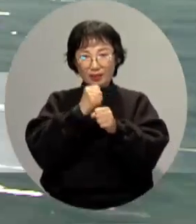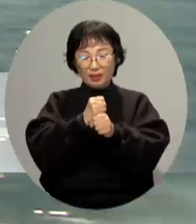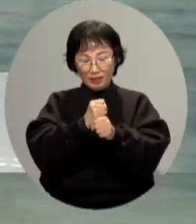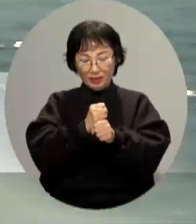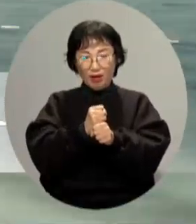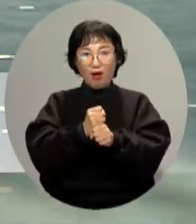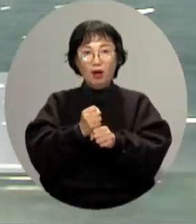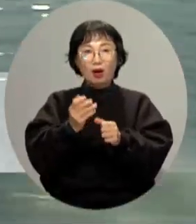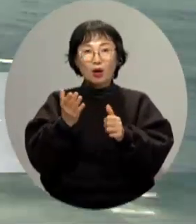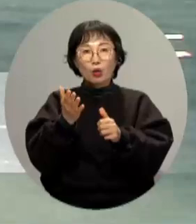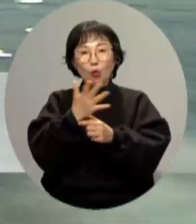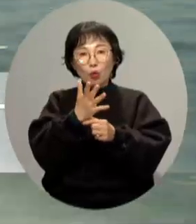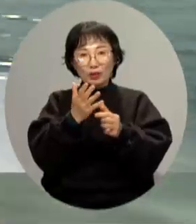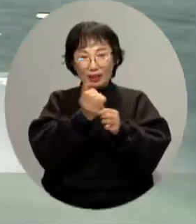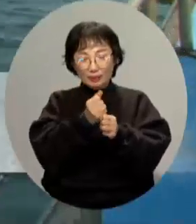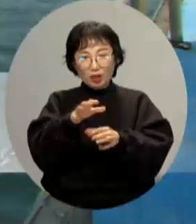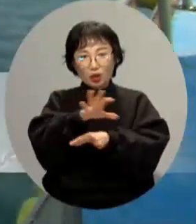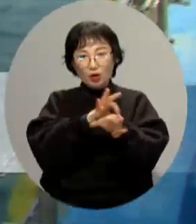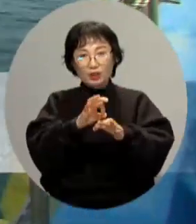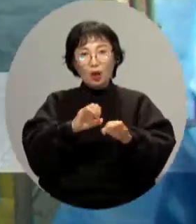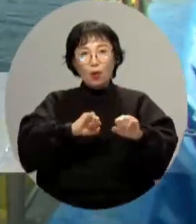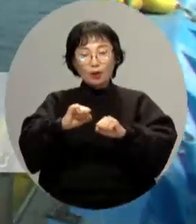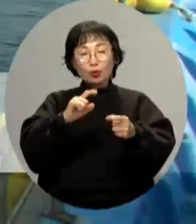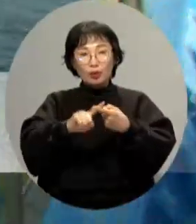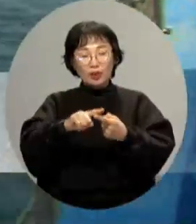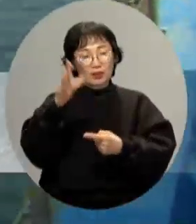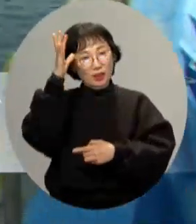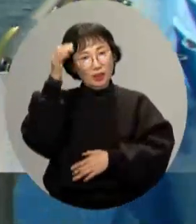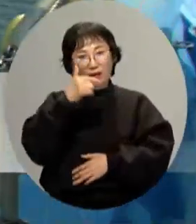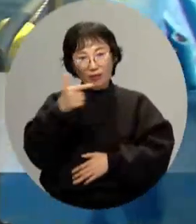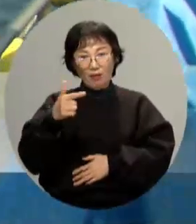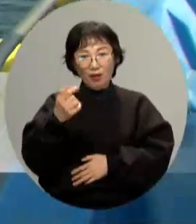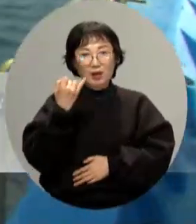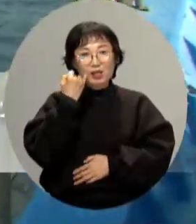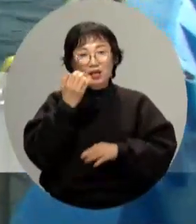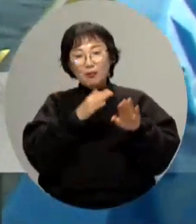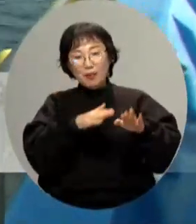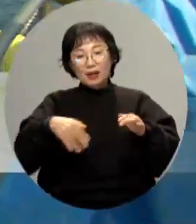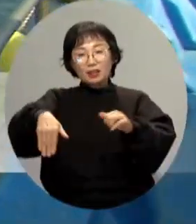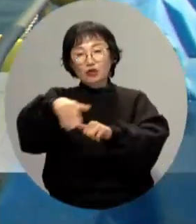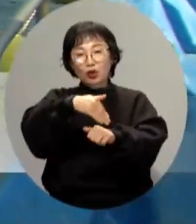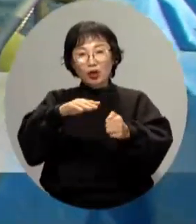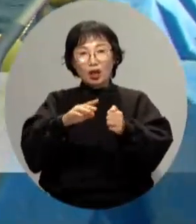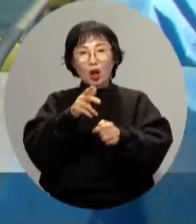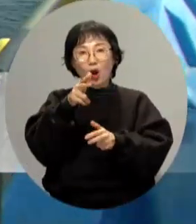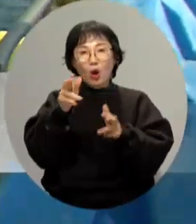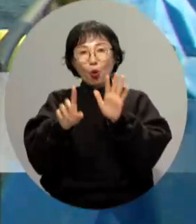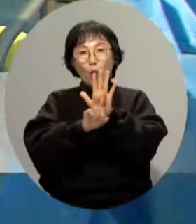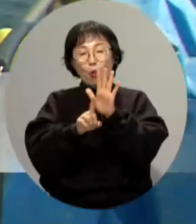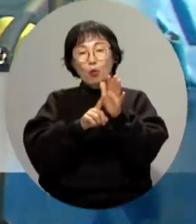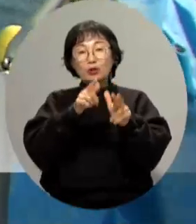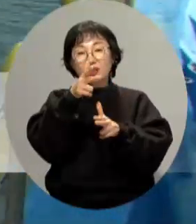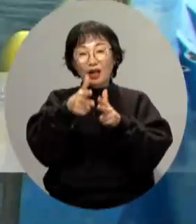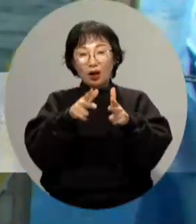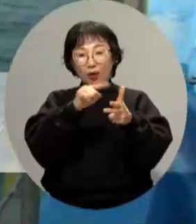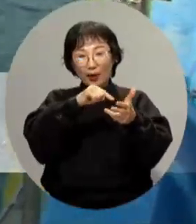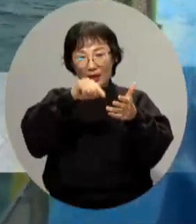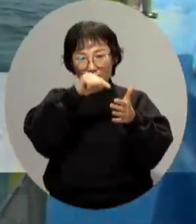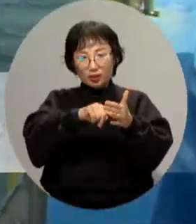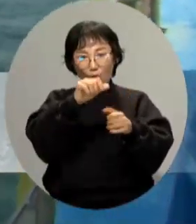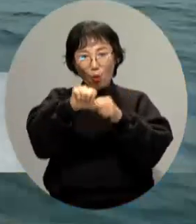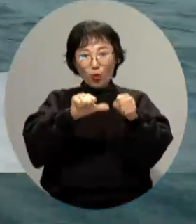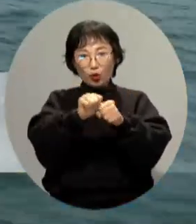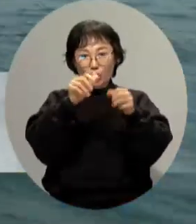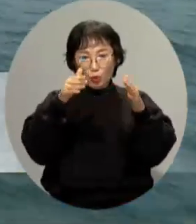경제 활동 증대가 기대됩니다 군산시에 따르면 해양수산부의 공모 사업에 최종 선정돼 향후 5년 동안